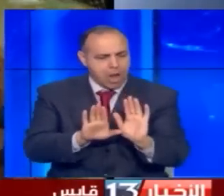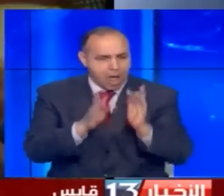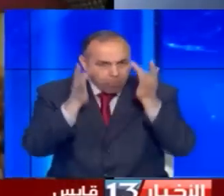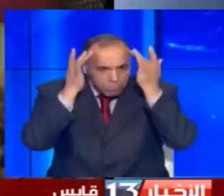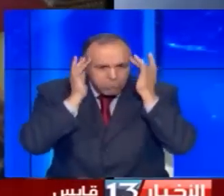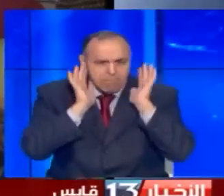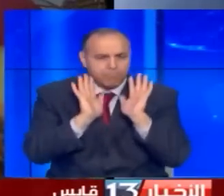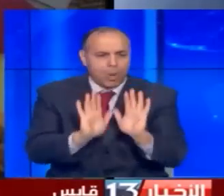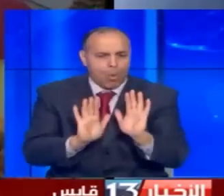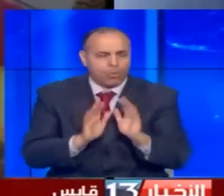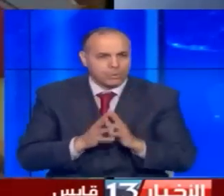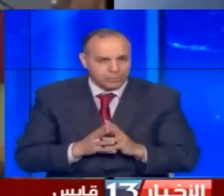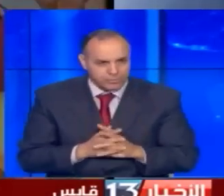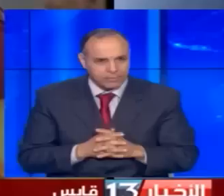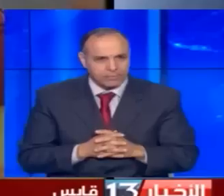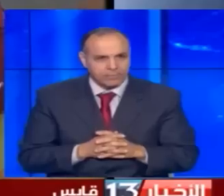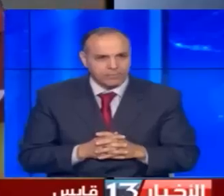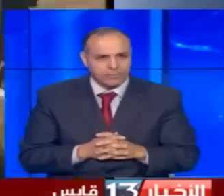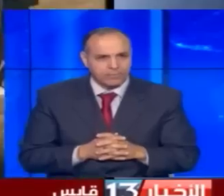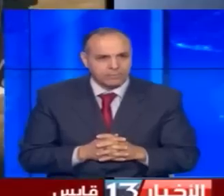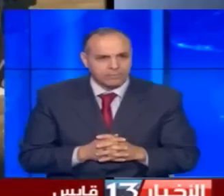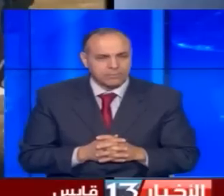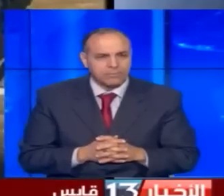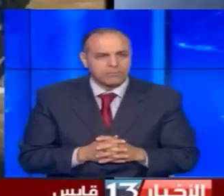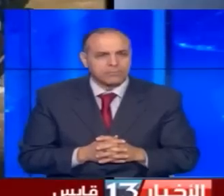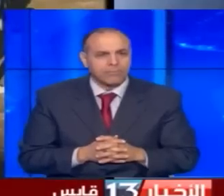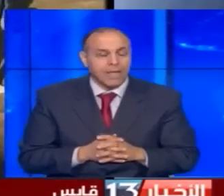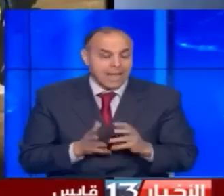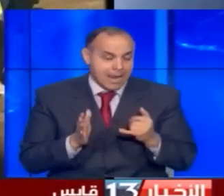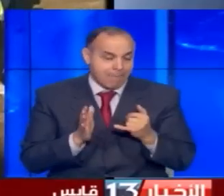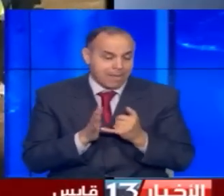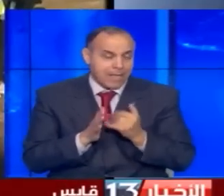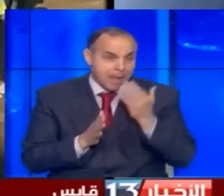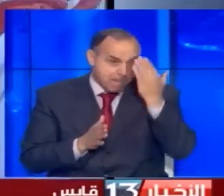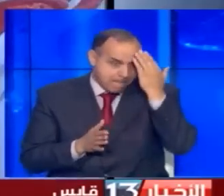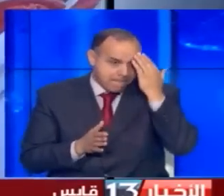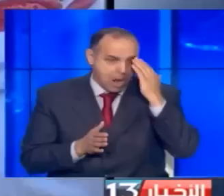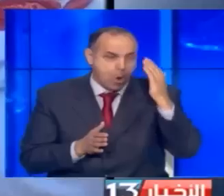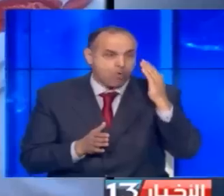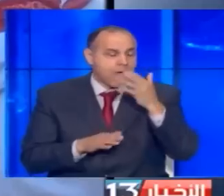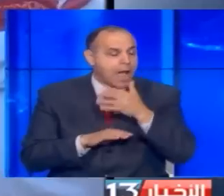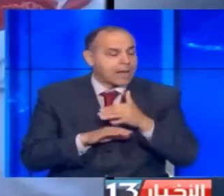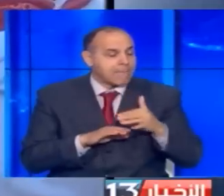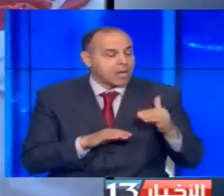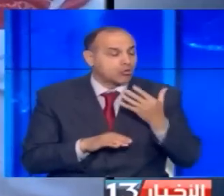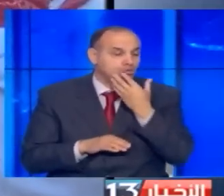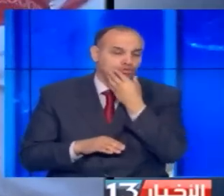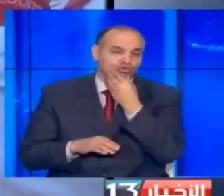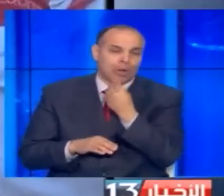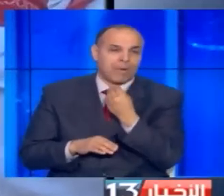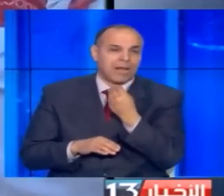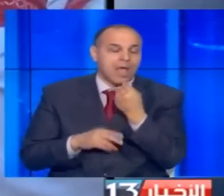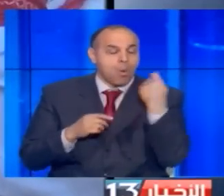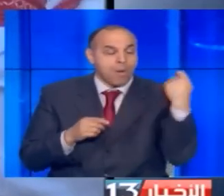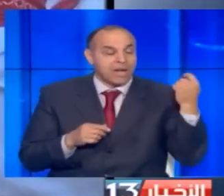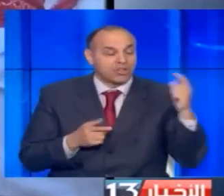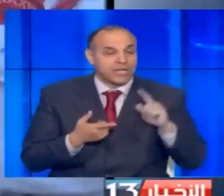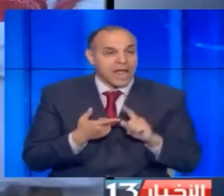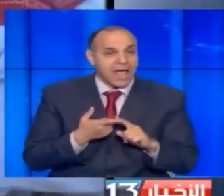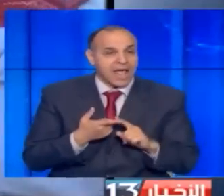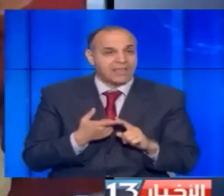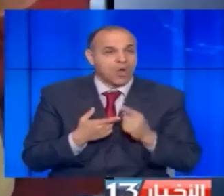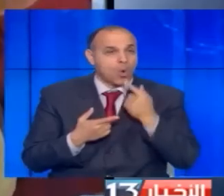ناكلوا فيها ما خرج منها هي. الزارات من المدن الساحلية الجميلة، وهذا المهرجان